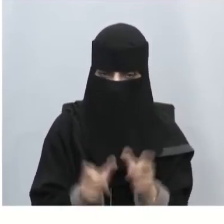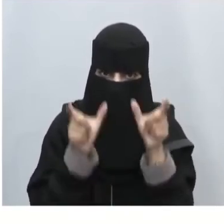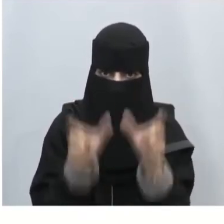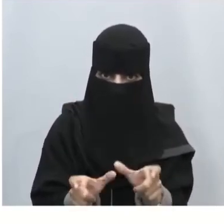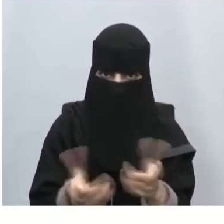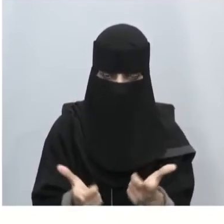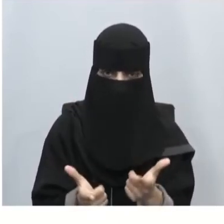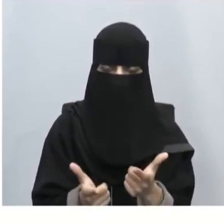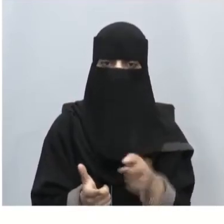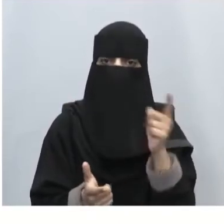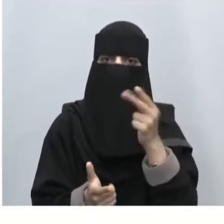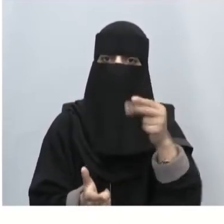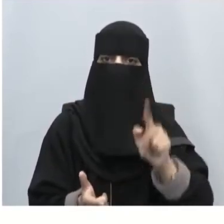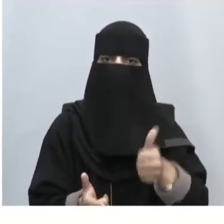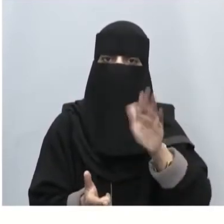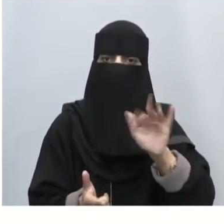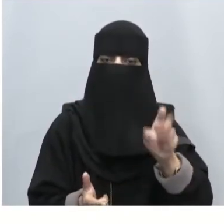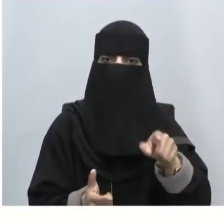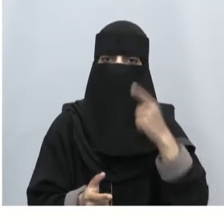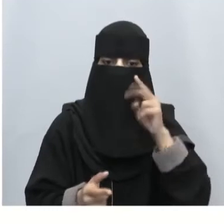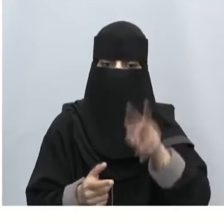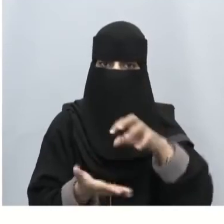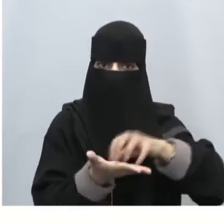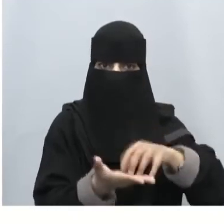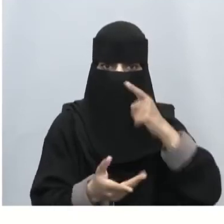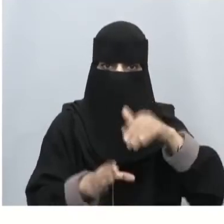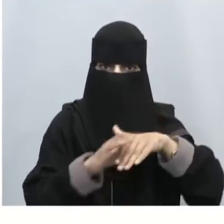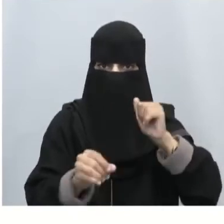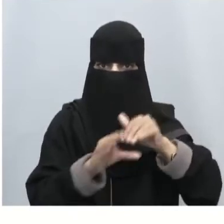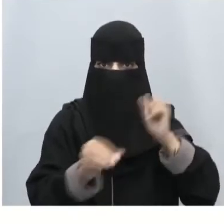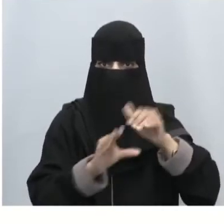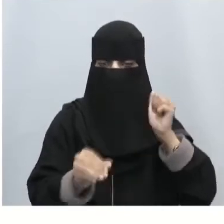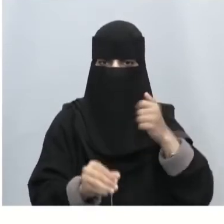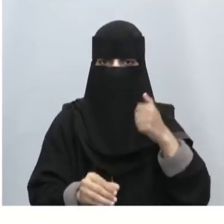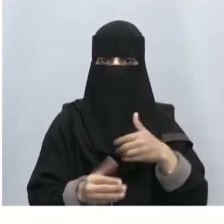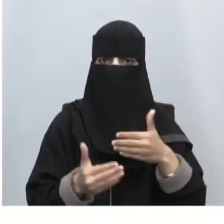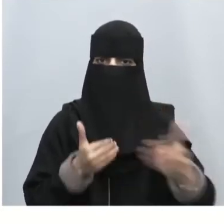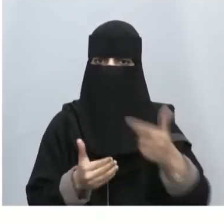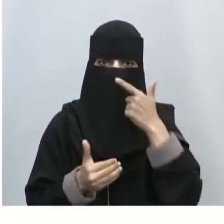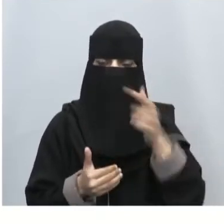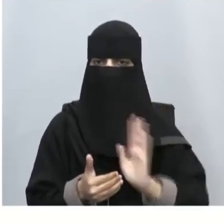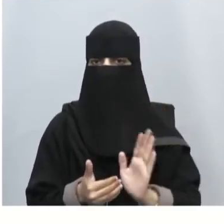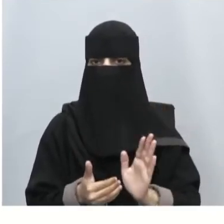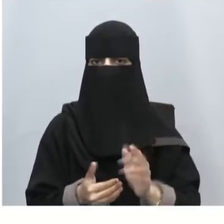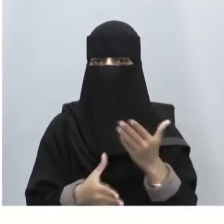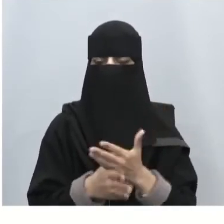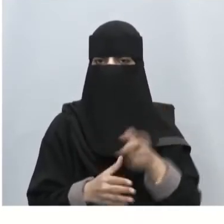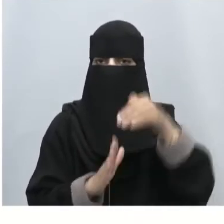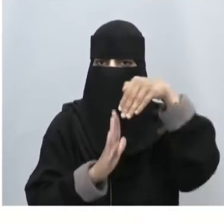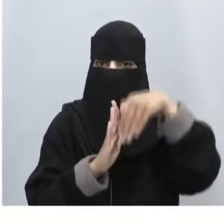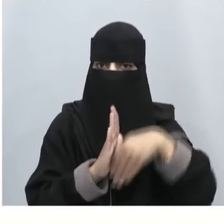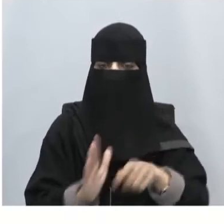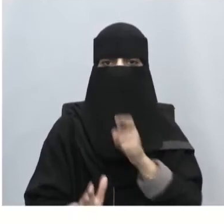فخرجت جميع او اغلب الاقاليم عن سيطره العباسيين في تلك الفتره نتيجه لضعف الدوله